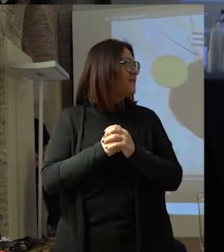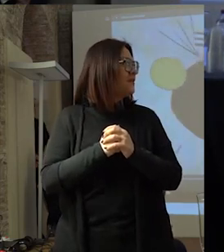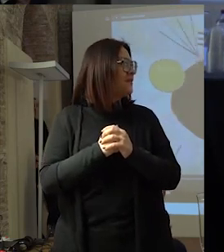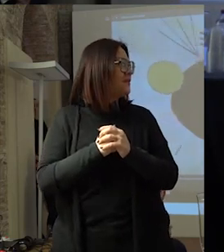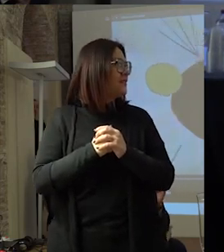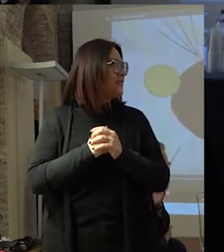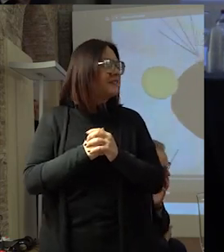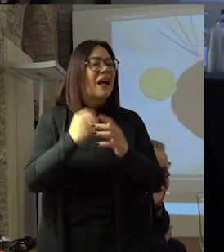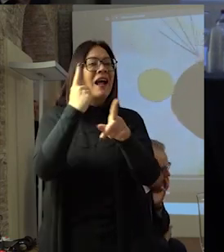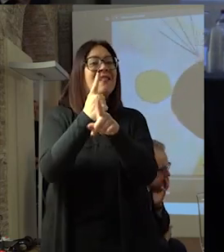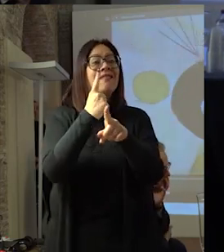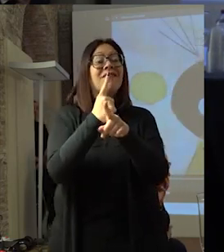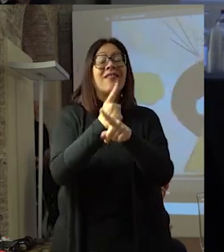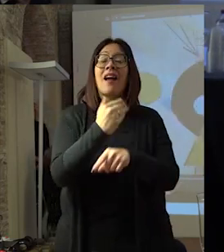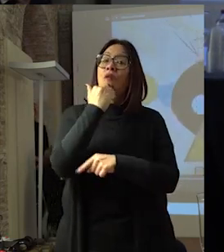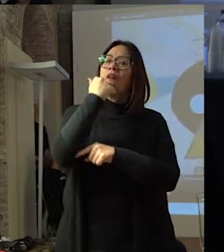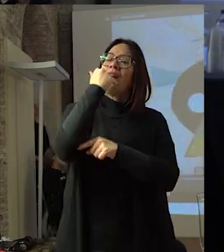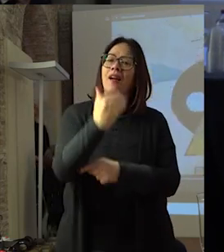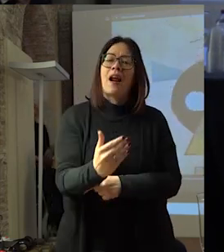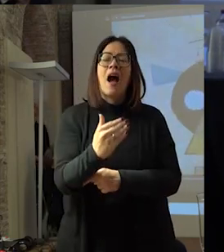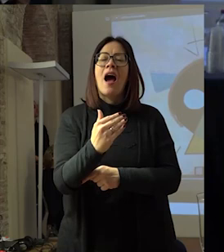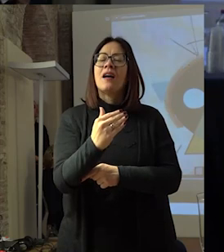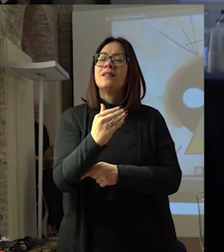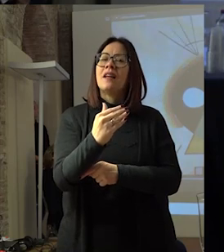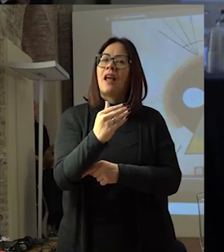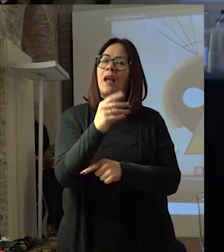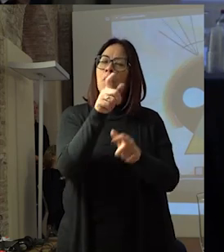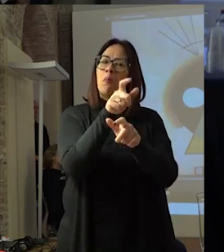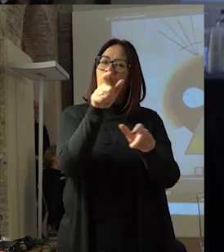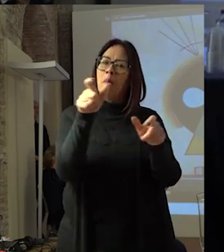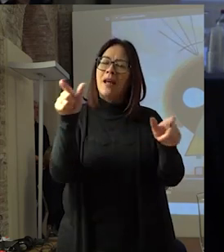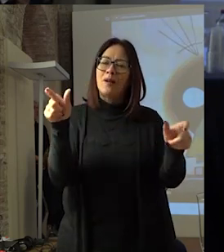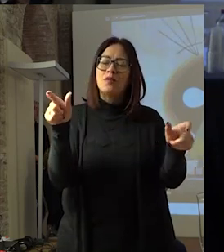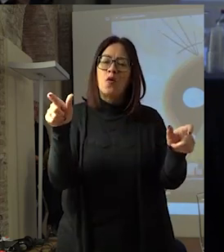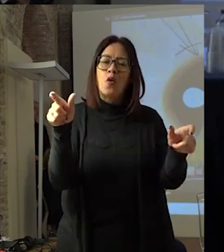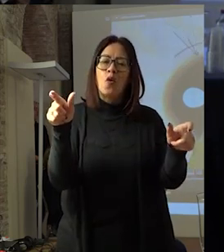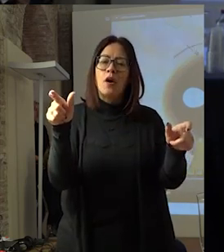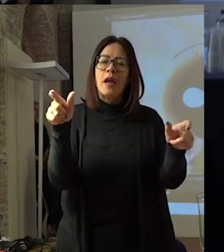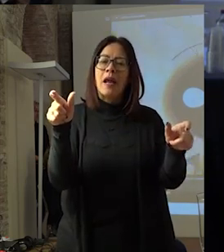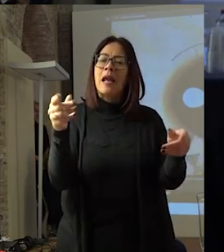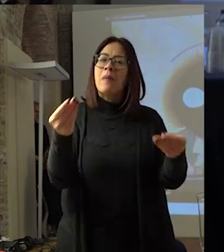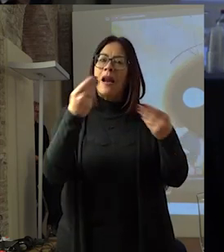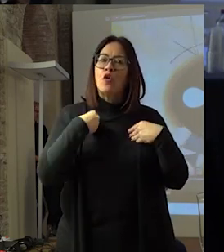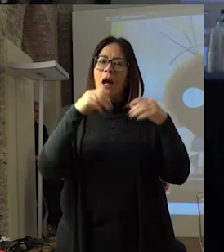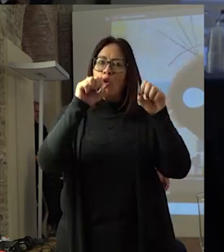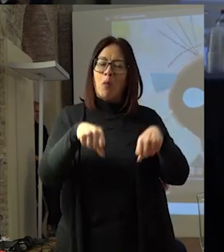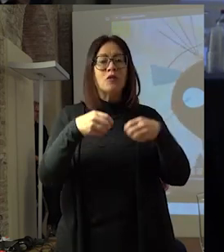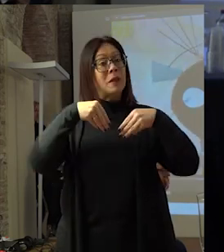Devo ringraziare tutti quelli che mi hanno permesso di partecipare